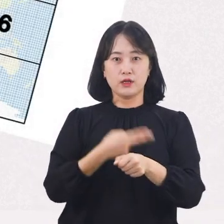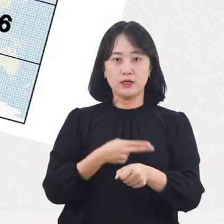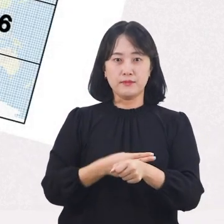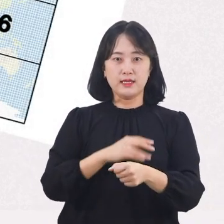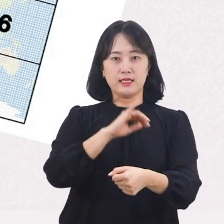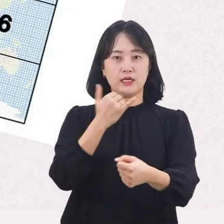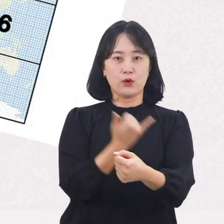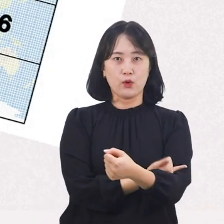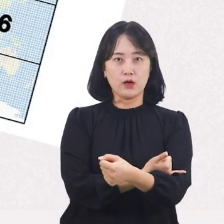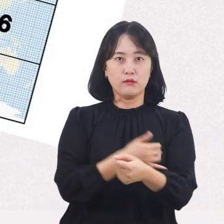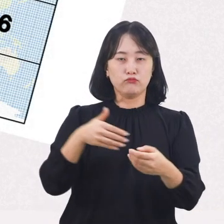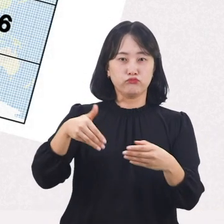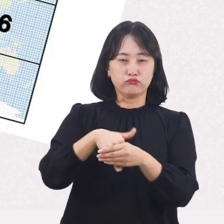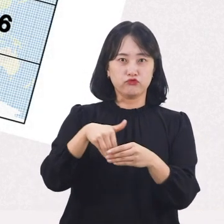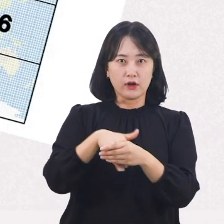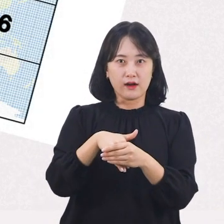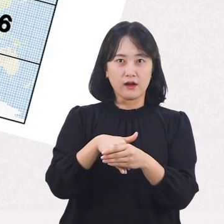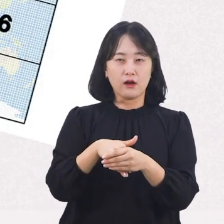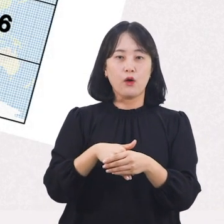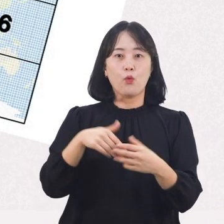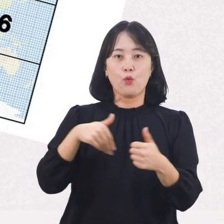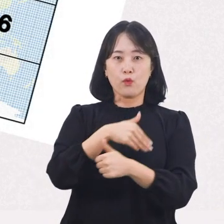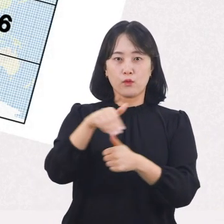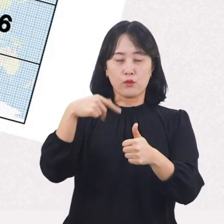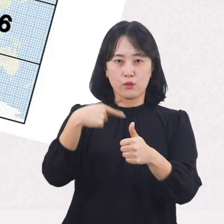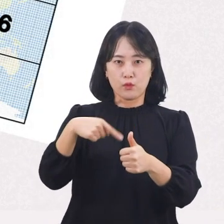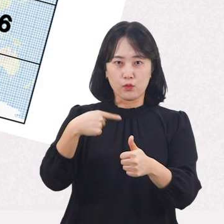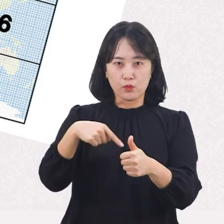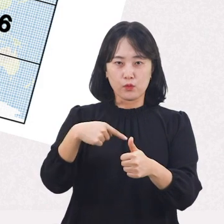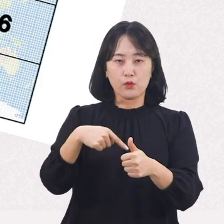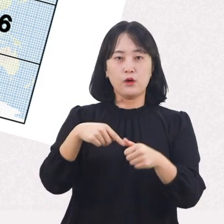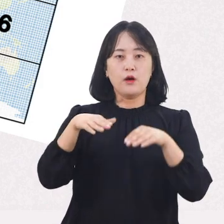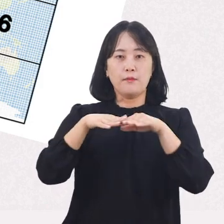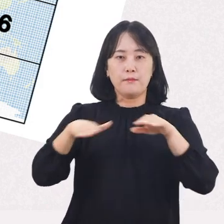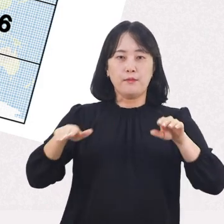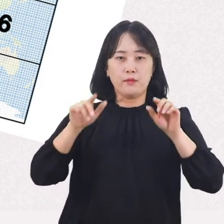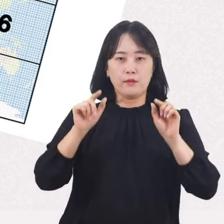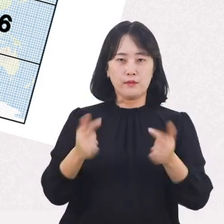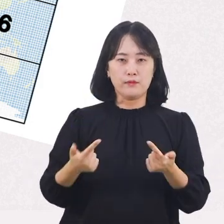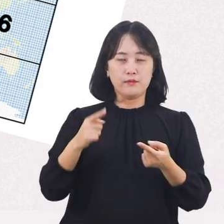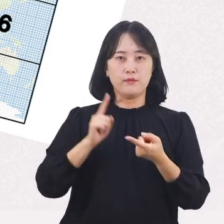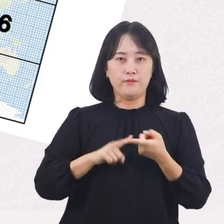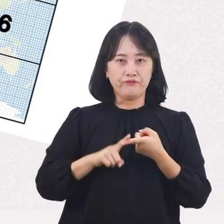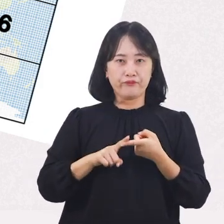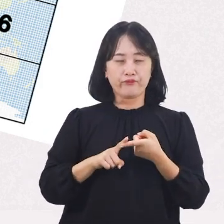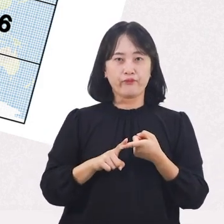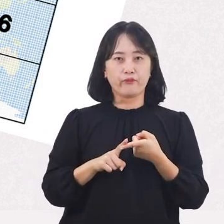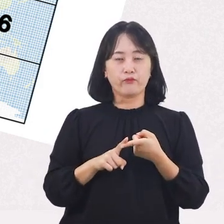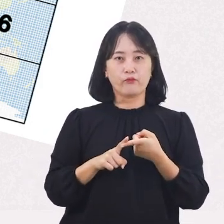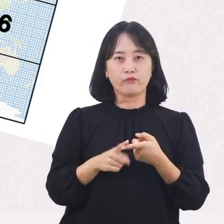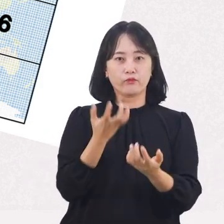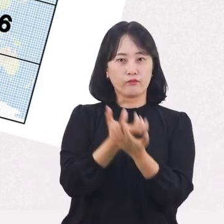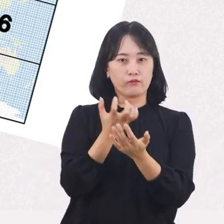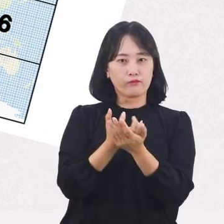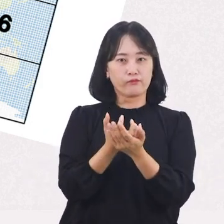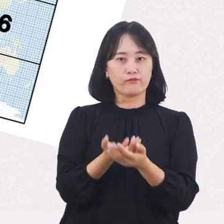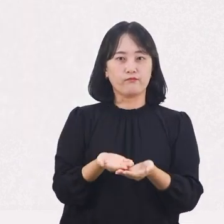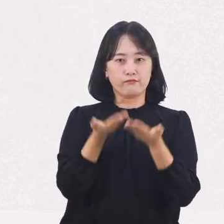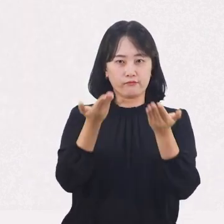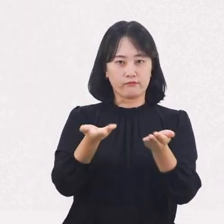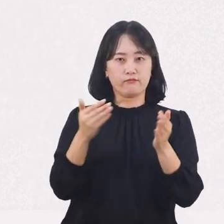인권, 문화 다양성, 환경교육, 불평등, 각 주제에 해당하는 교수학습 자료를 개발하여